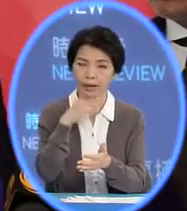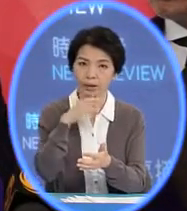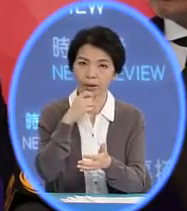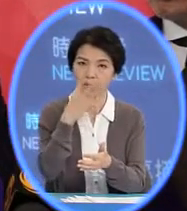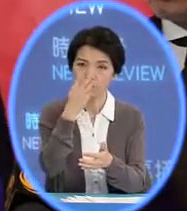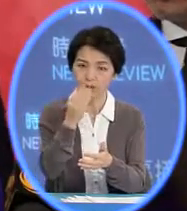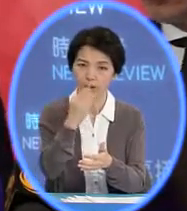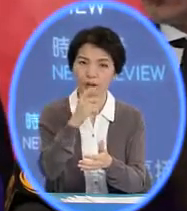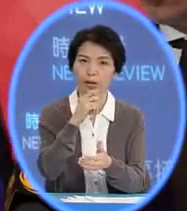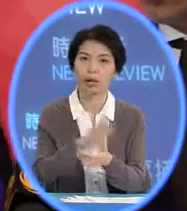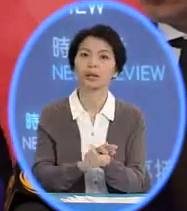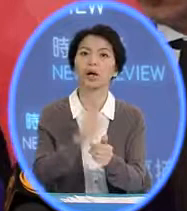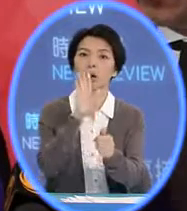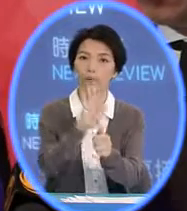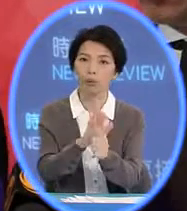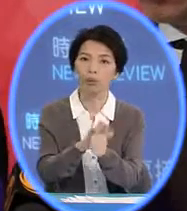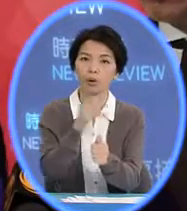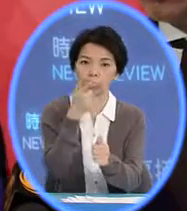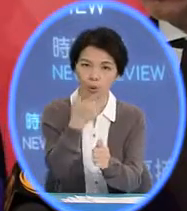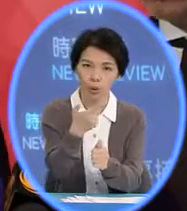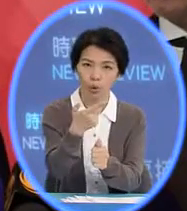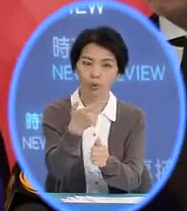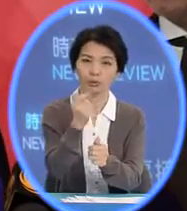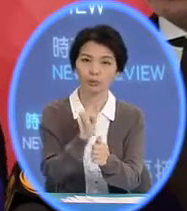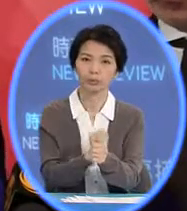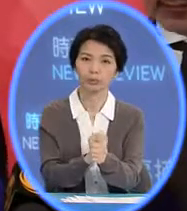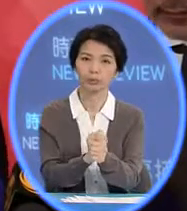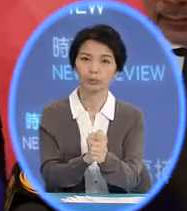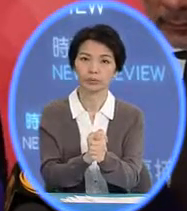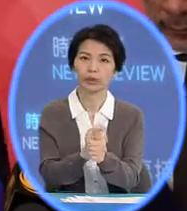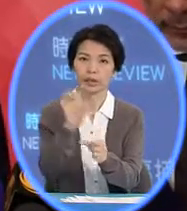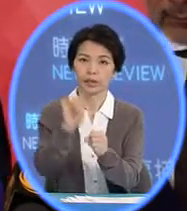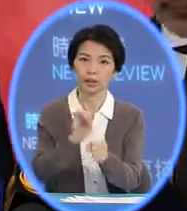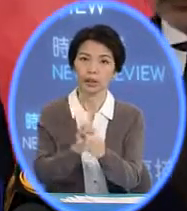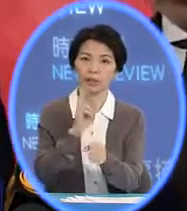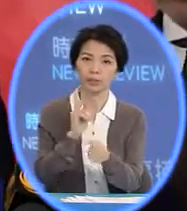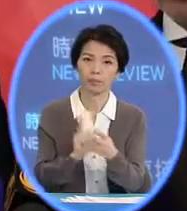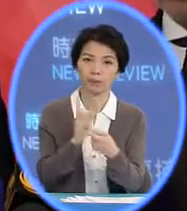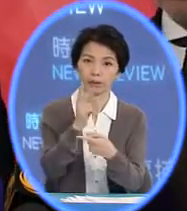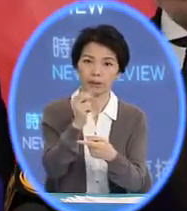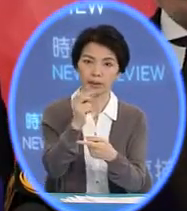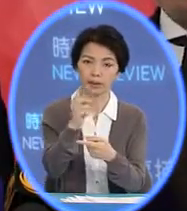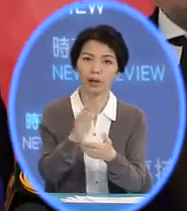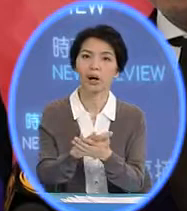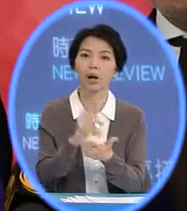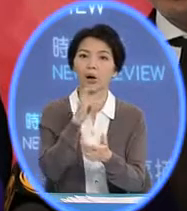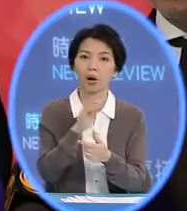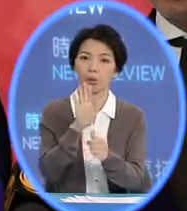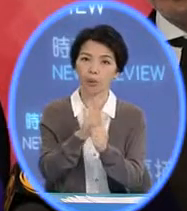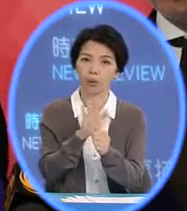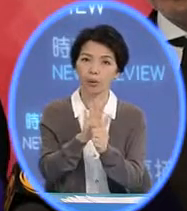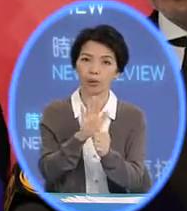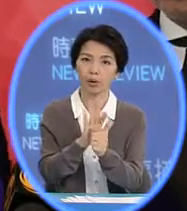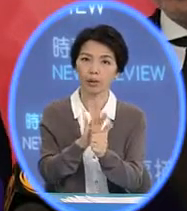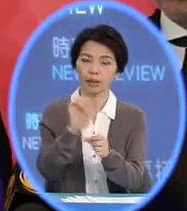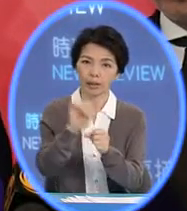佢提高嗰個保額，即係 credit limit， 咁係增加20%，即係話咧佢哋可以將個保額係幫佢